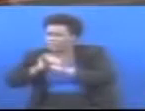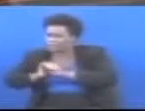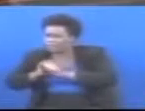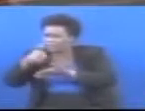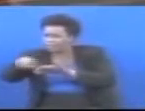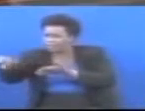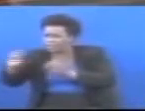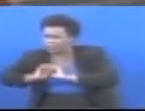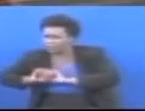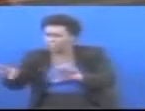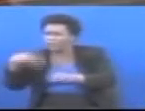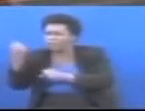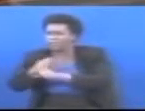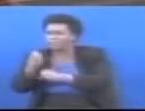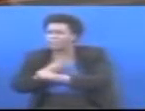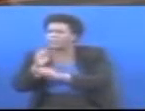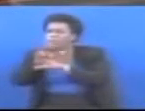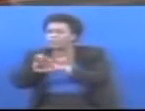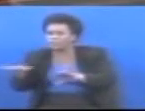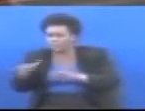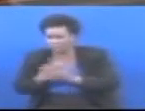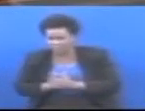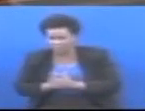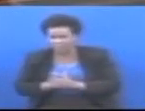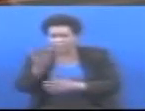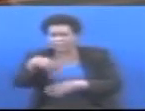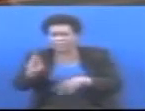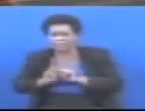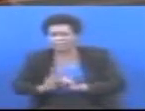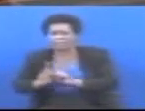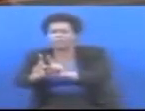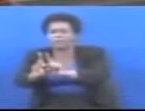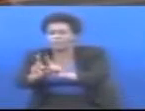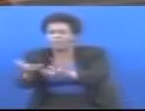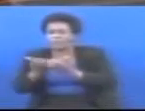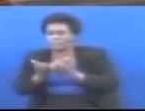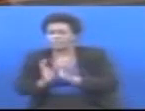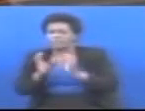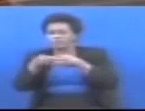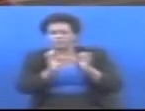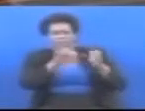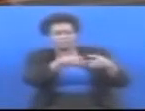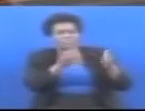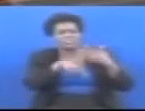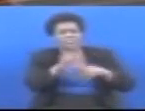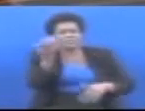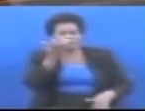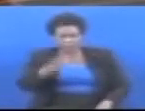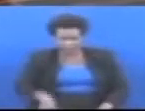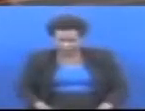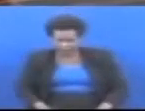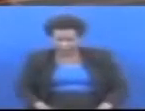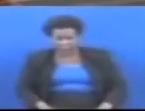njia ya mtandao yanafanyika kwa usalama na kukidhi mahitaji ya makundi yote katika jamii. Miongoni mwa vipengele